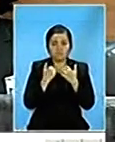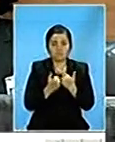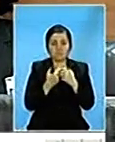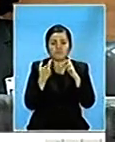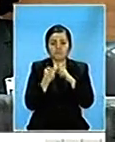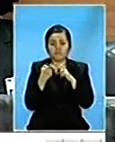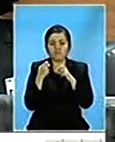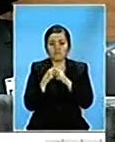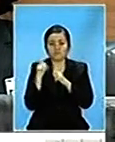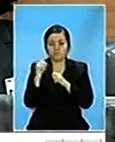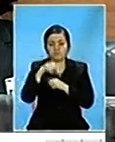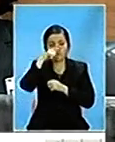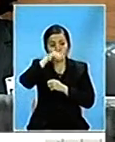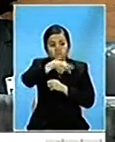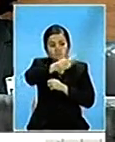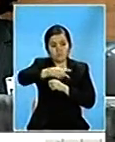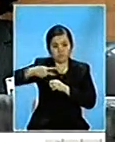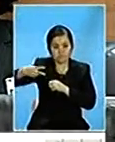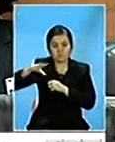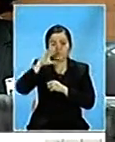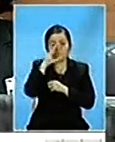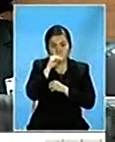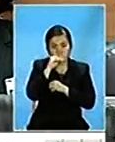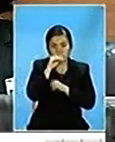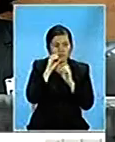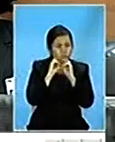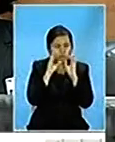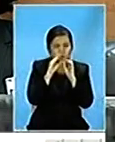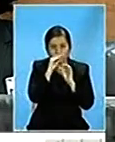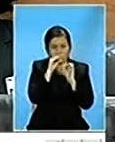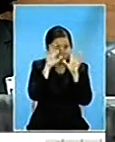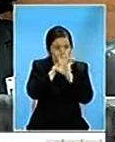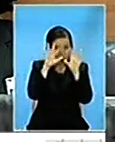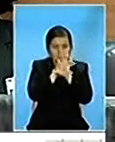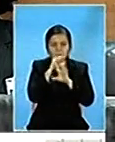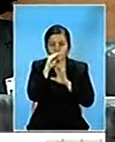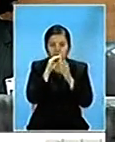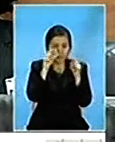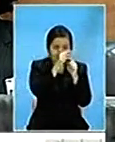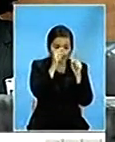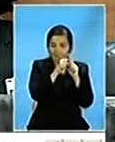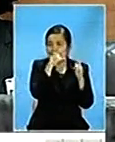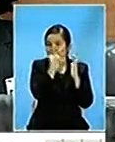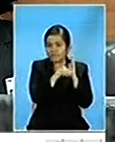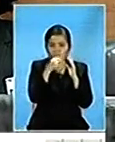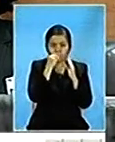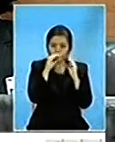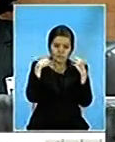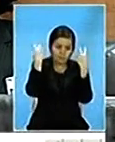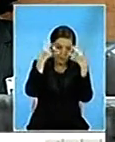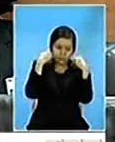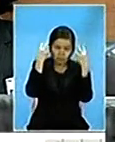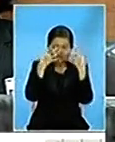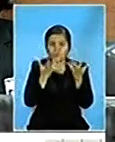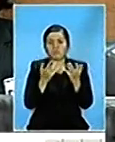ปัญหาของเรื่องภาษาไทยที่เป็นการพูดที่ไม่ชัดใช้คำที่ไม่ถูกต้องพูดวกวนหรือ